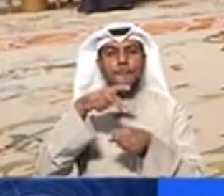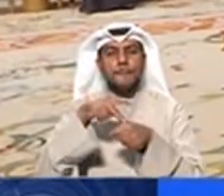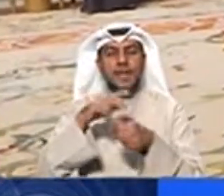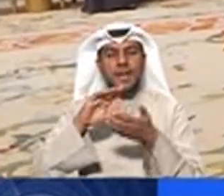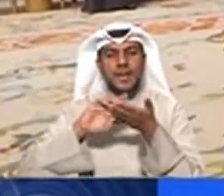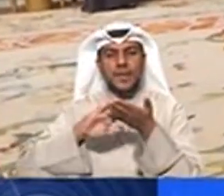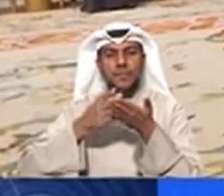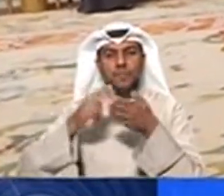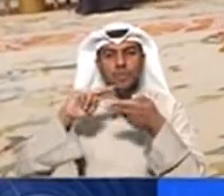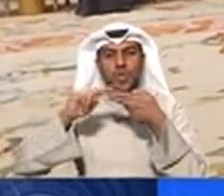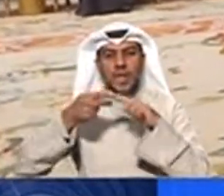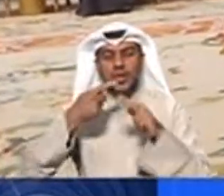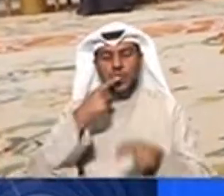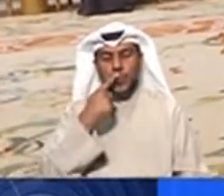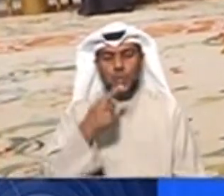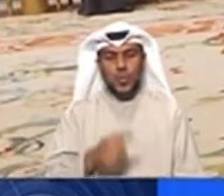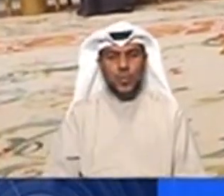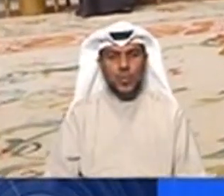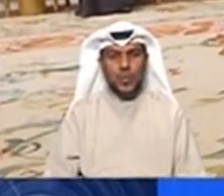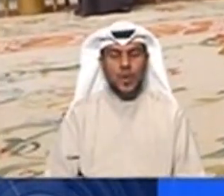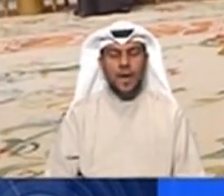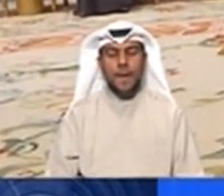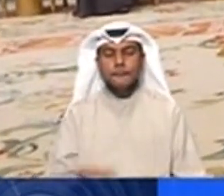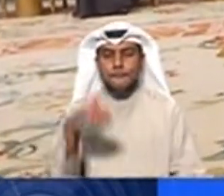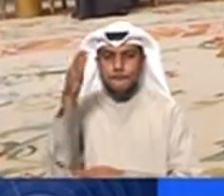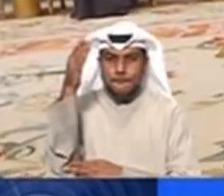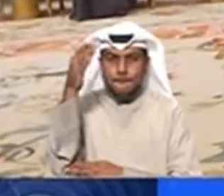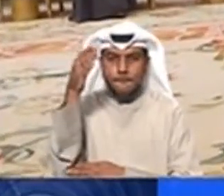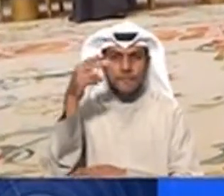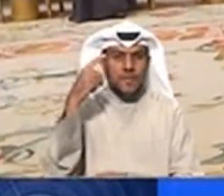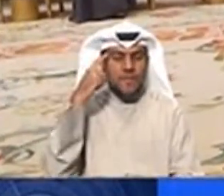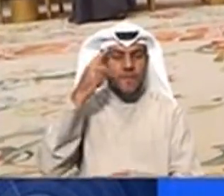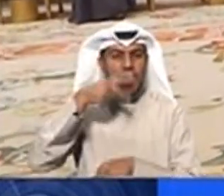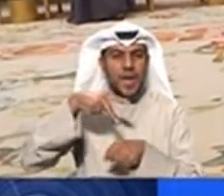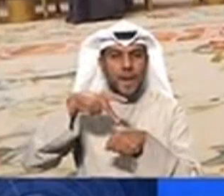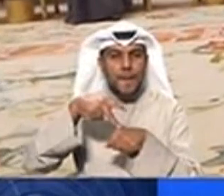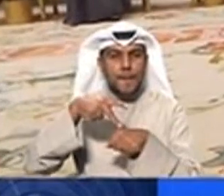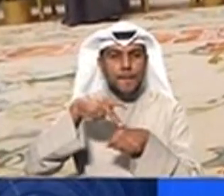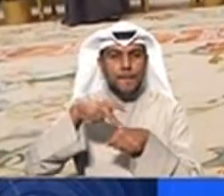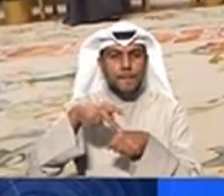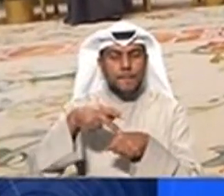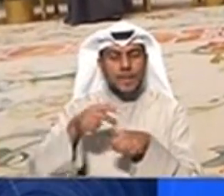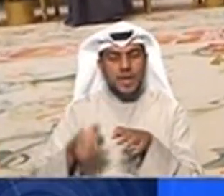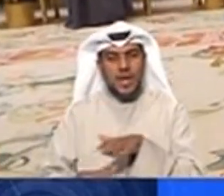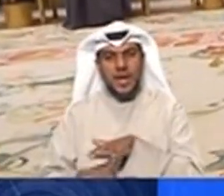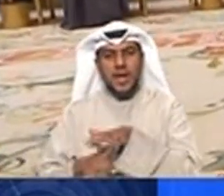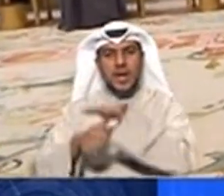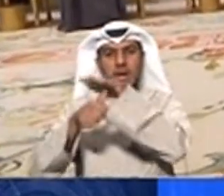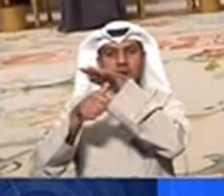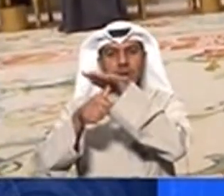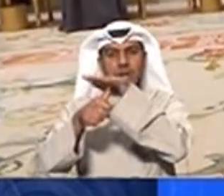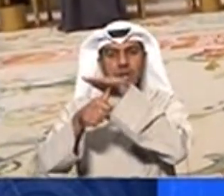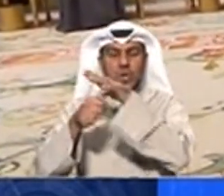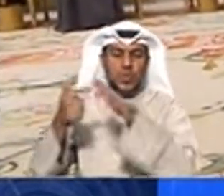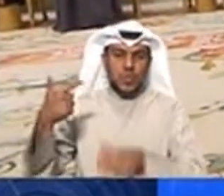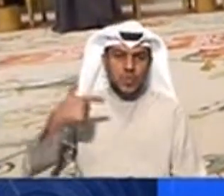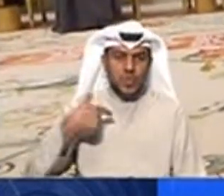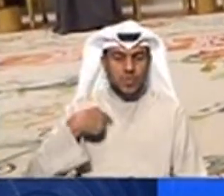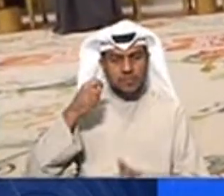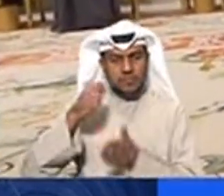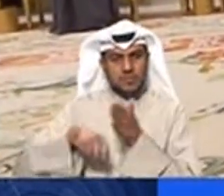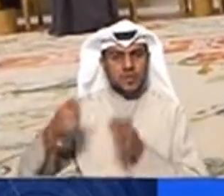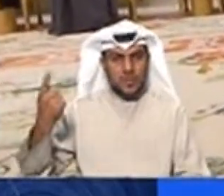من فخامة رئيس الفلبين رئيس دوتيرتي كلفني في أني أكون سفير لجمهورية الفلبين لدرجة دولة